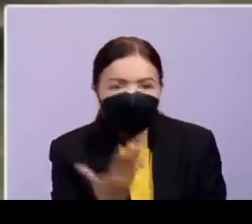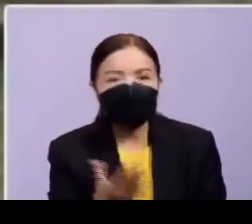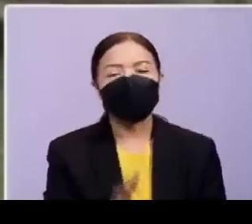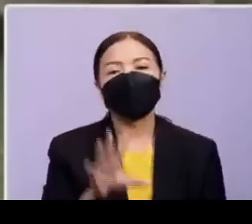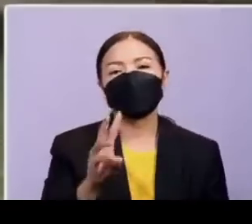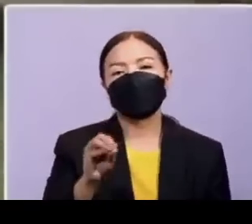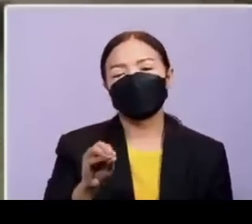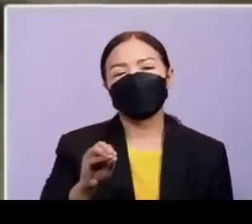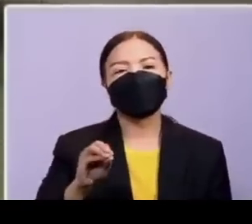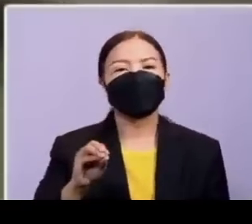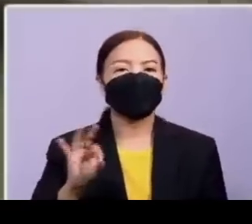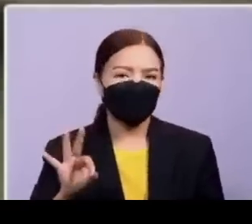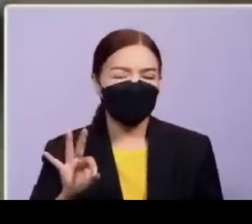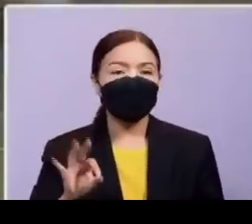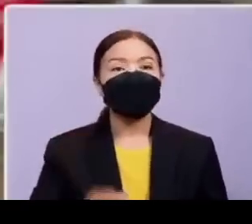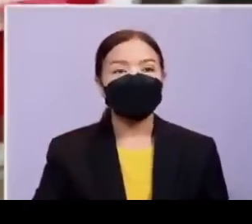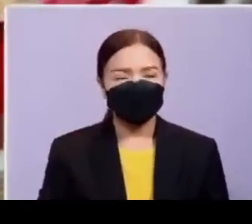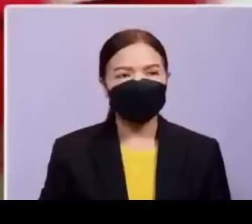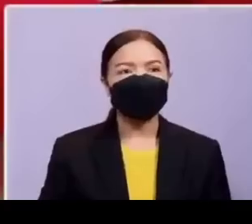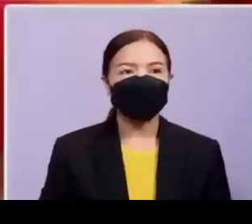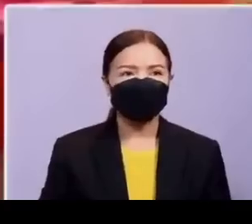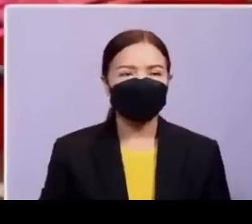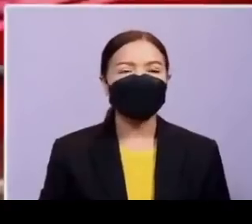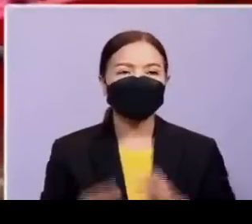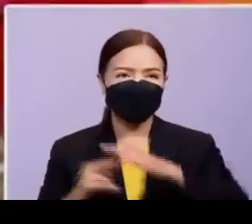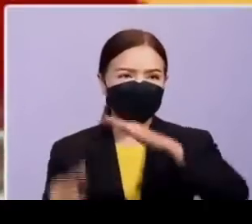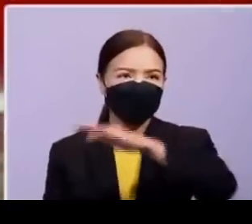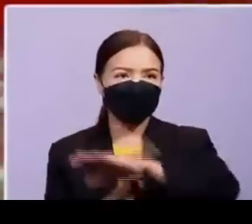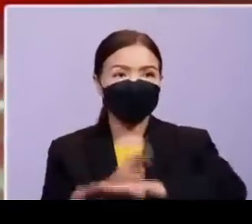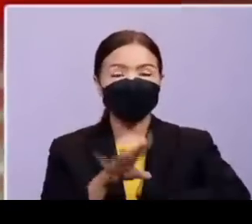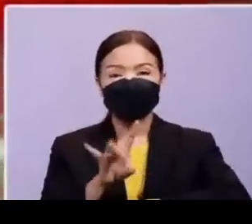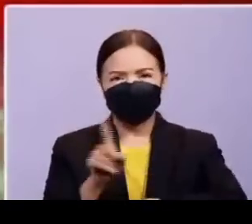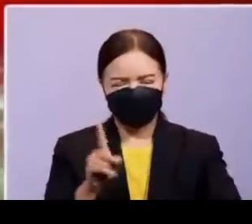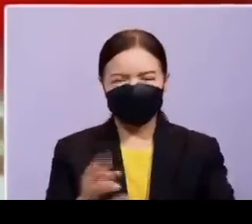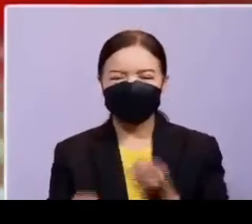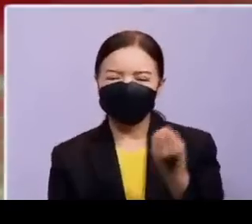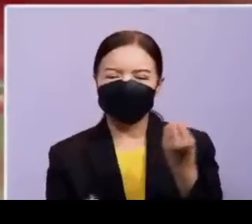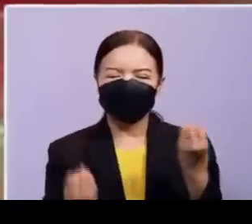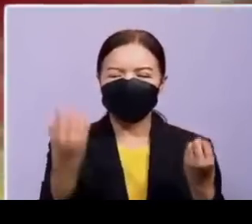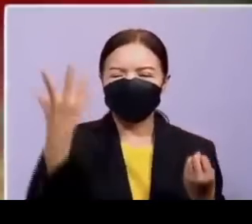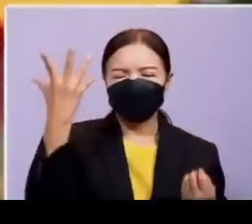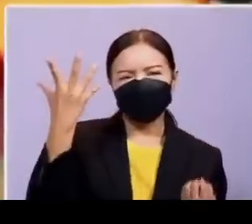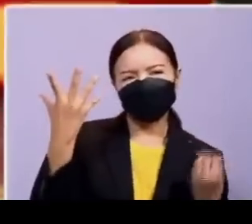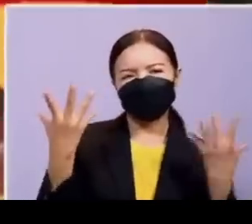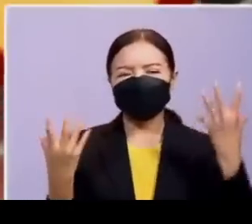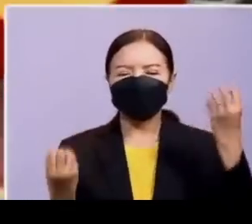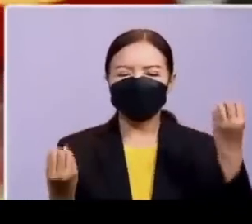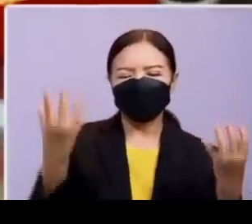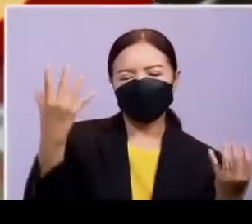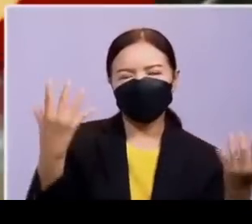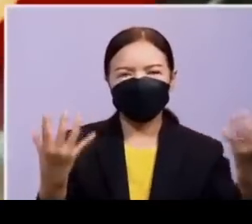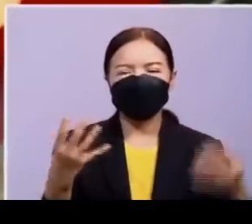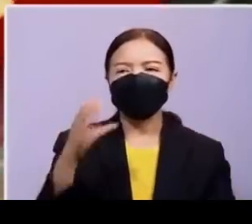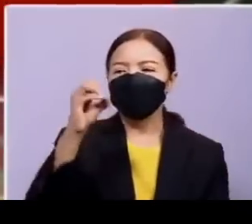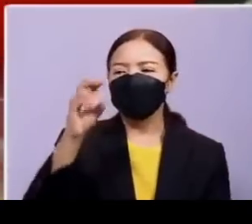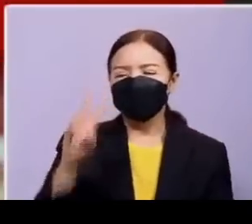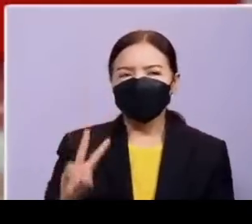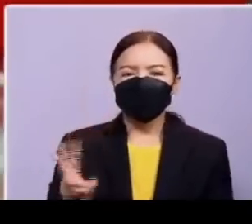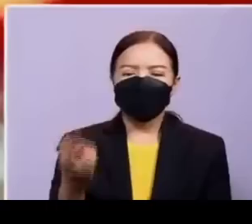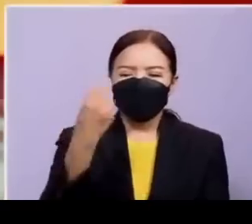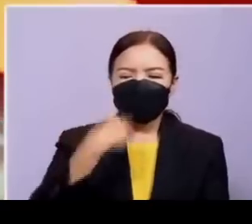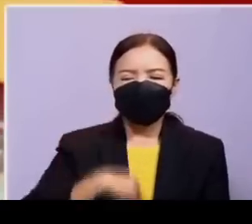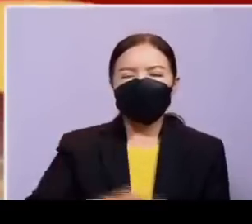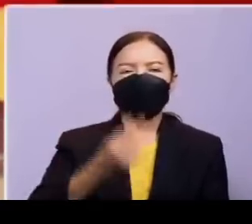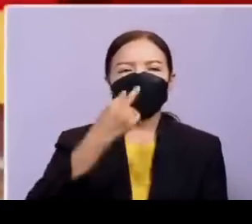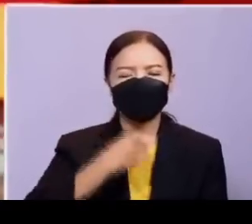อกกานีขี้เหล็กแล้วใต้สวนตรงสะพานพระราม8ตรงนั้นมันมีต้นไม้ให้ร่มเงาอยู่อ่ะปลูกไปสร้างออกซิเจนสร้างปอดในกรุงเท